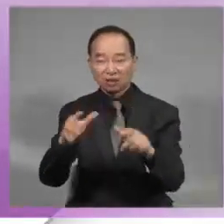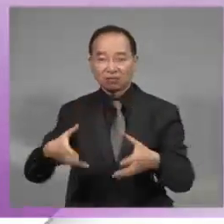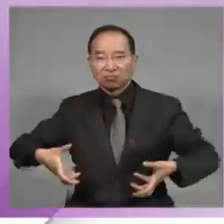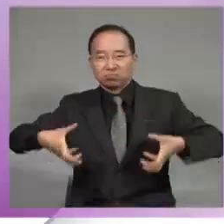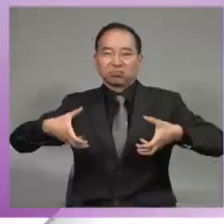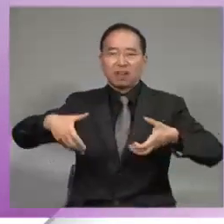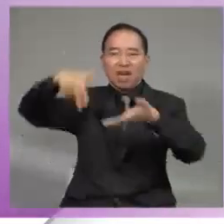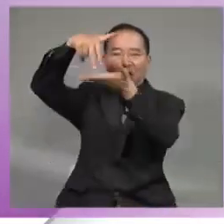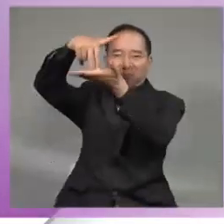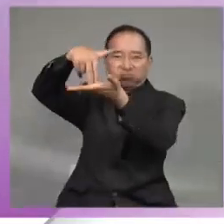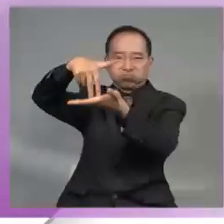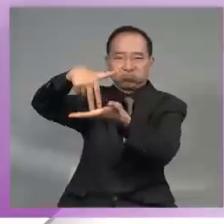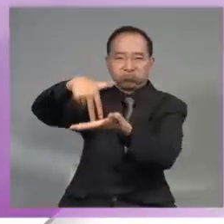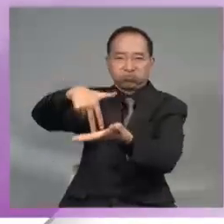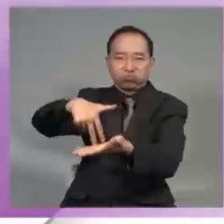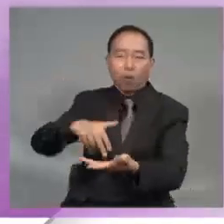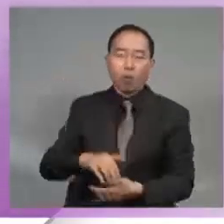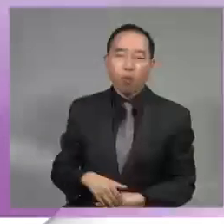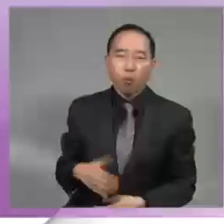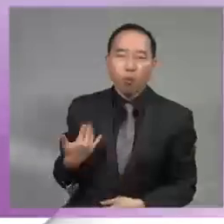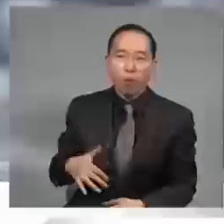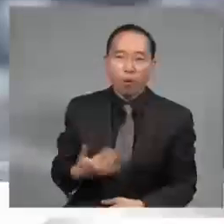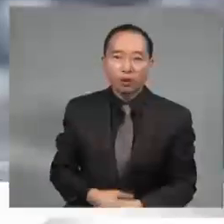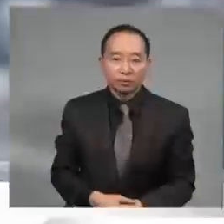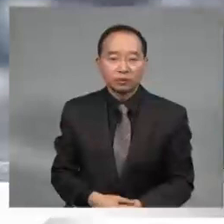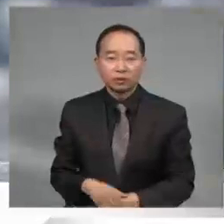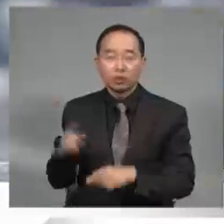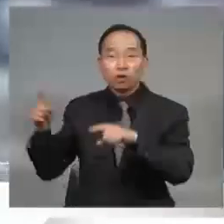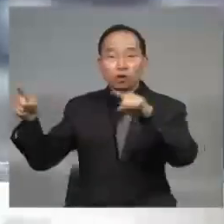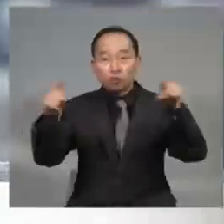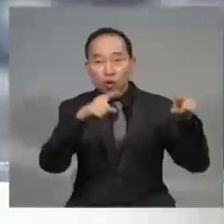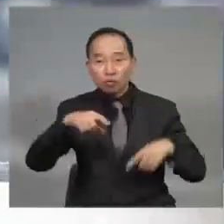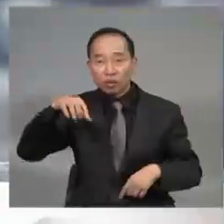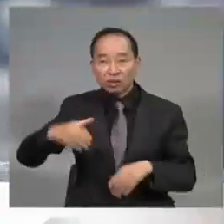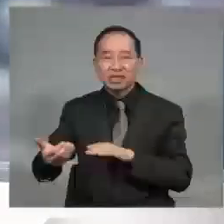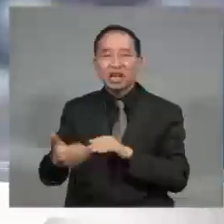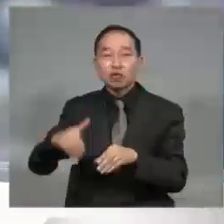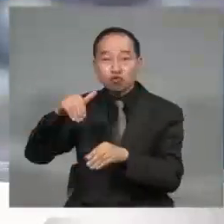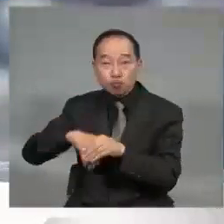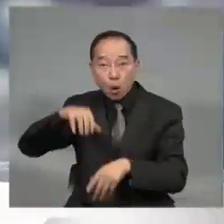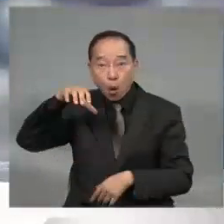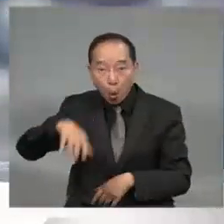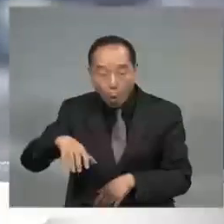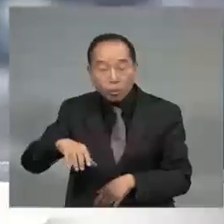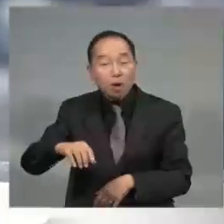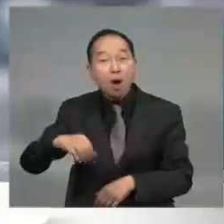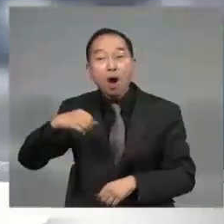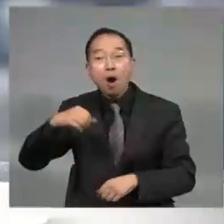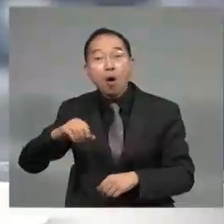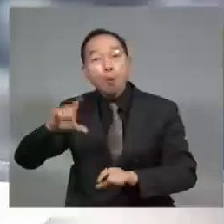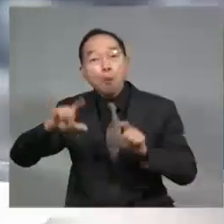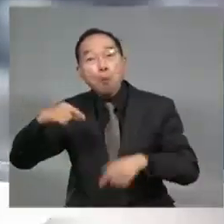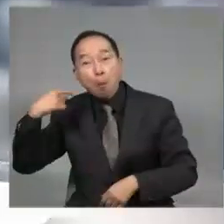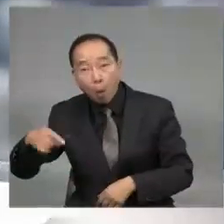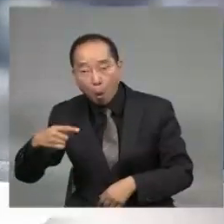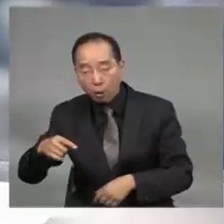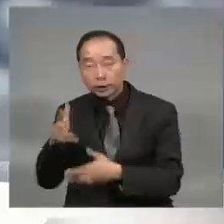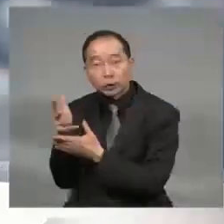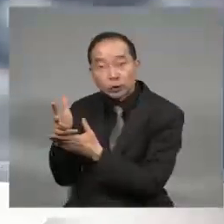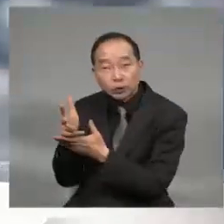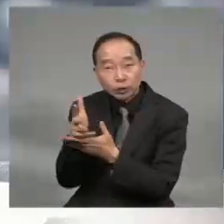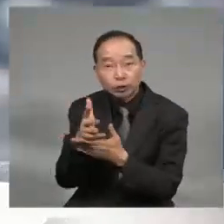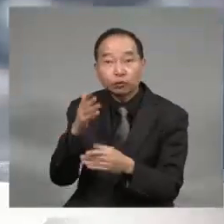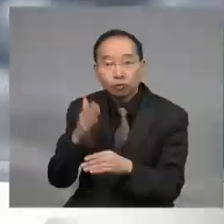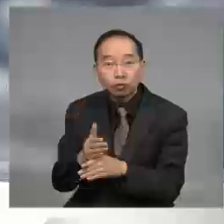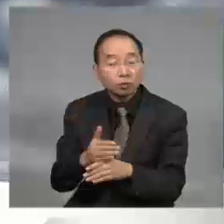예. 전국에서 지금 사전 투표소에서 이루어지고 있는 일들 저희가 실시간으로 지금 숨가쁘게 전달을 해드리고 있습니다. 부산이